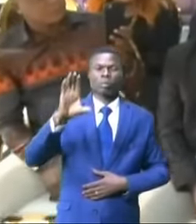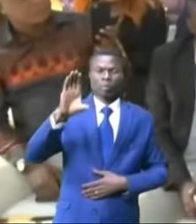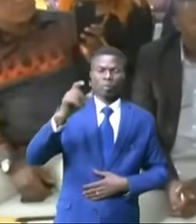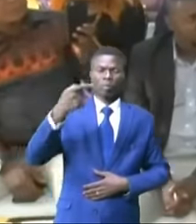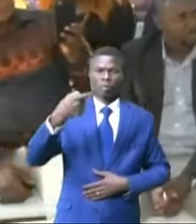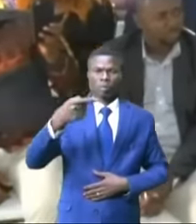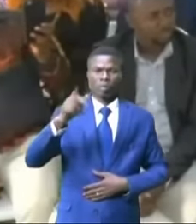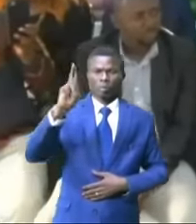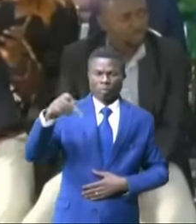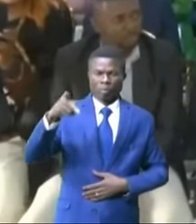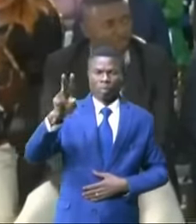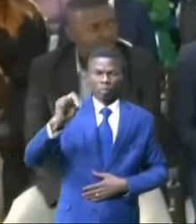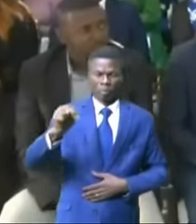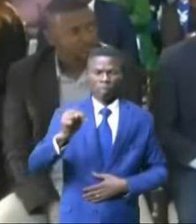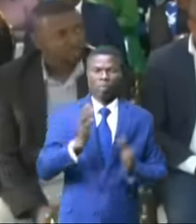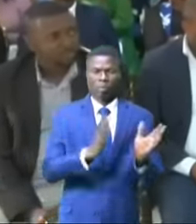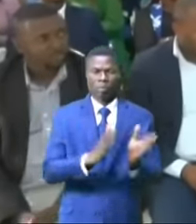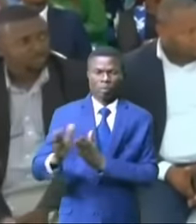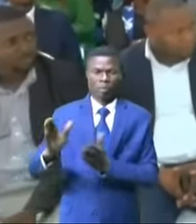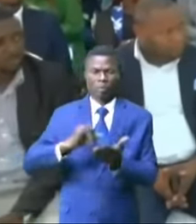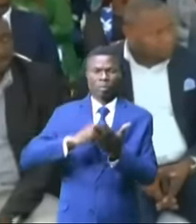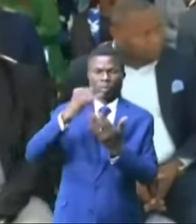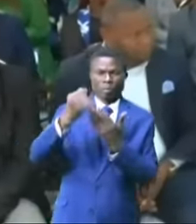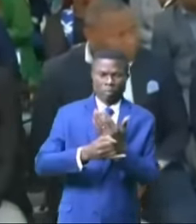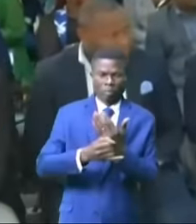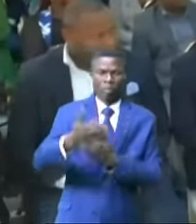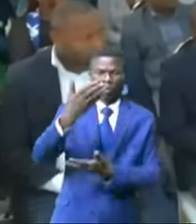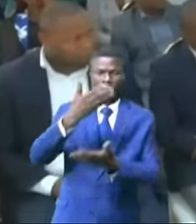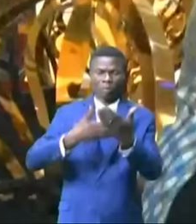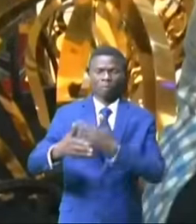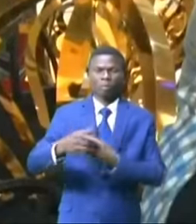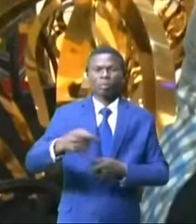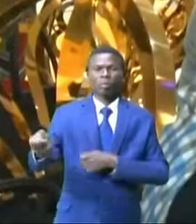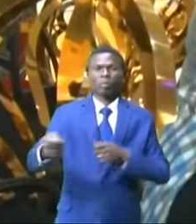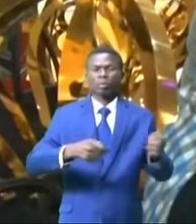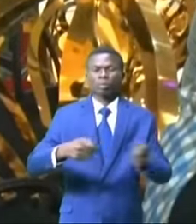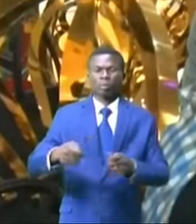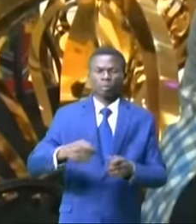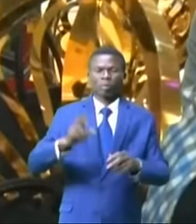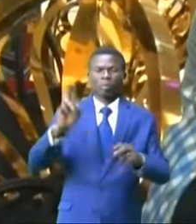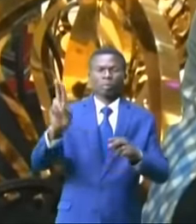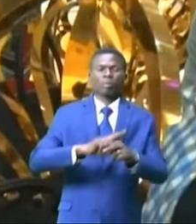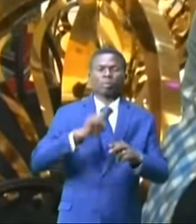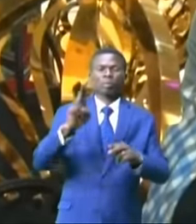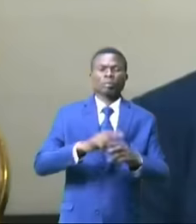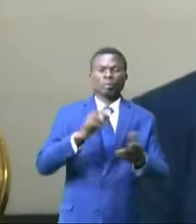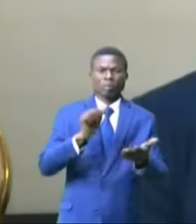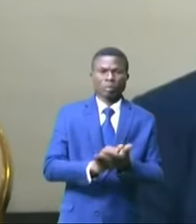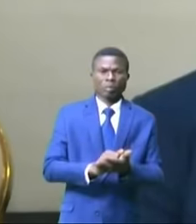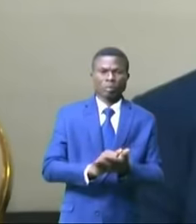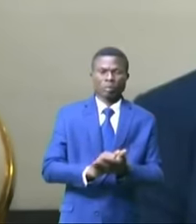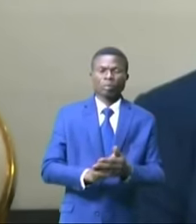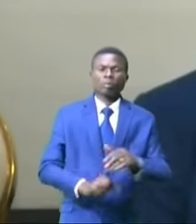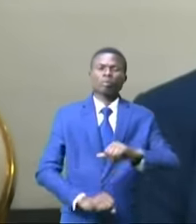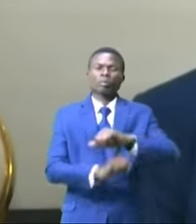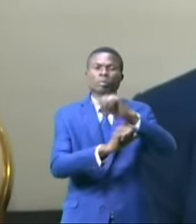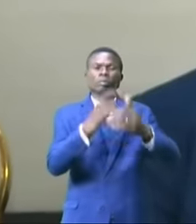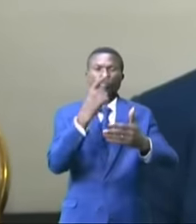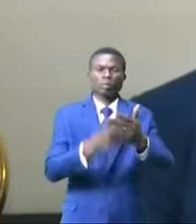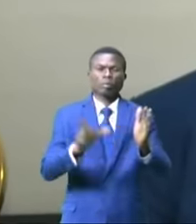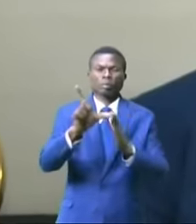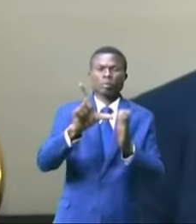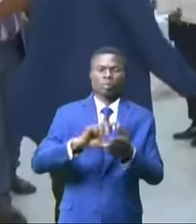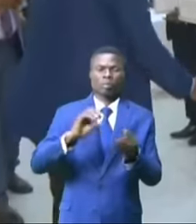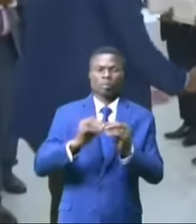la question des préparations des projets, la passation des marchés à l'exécution avec comme soubassement la loi